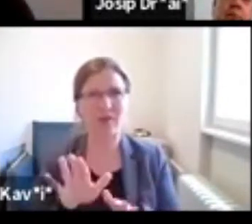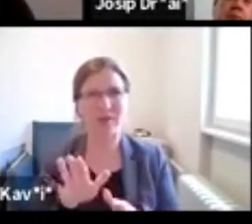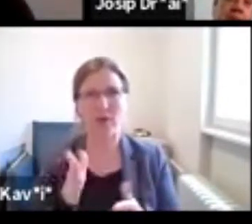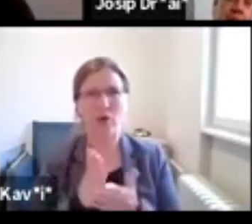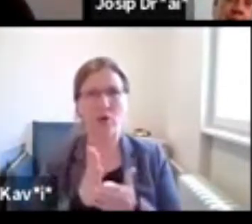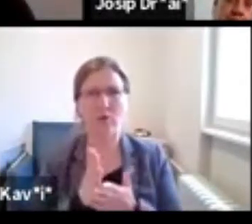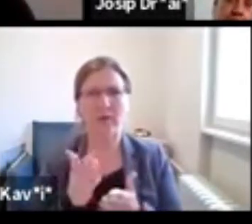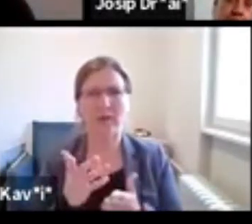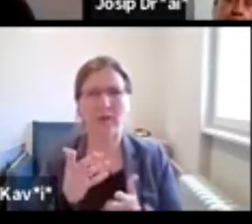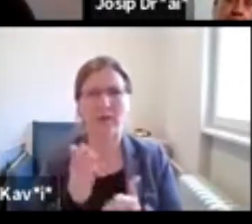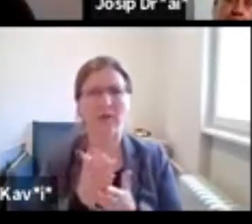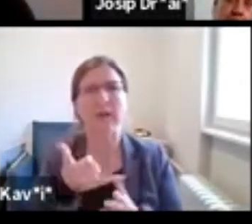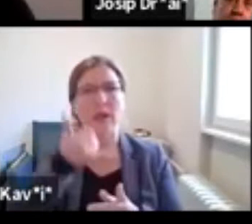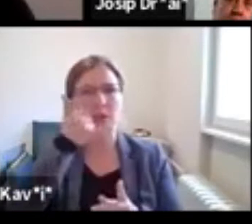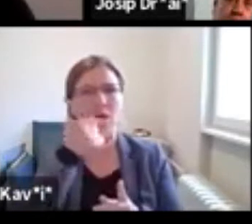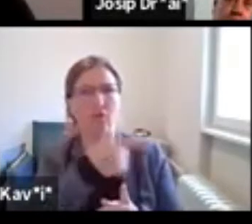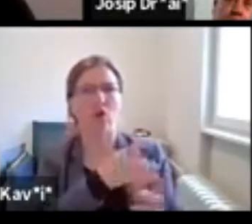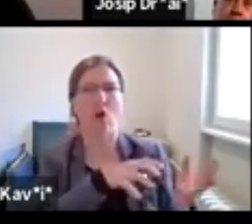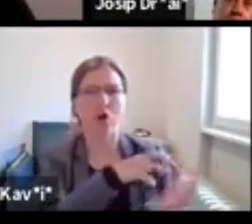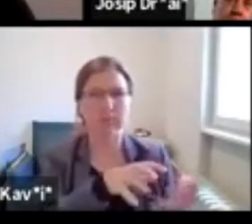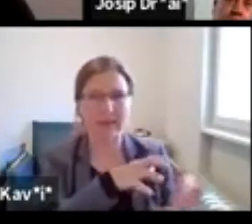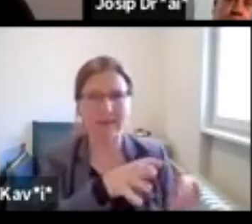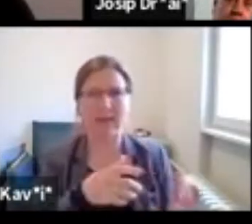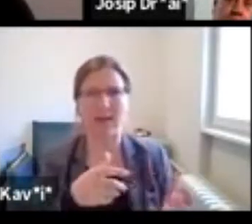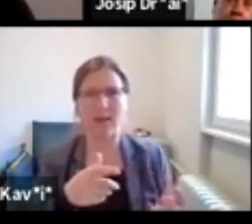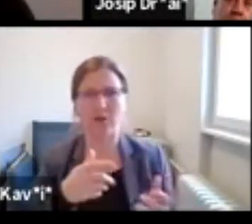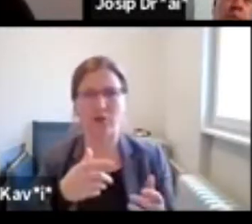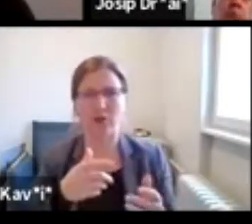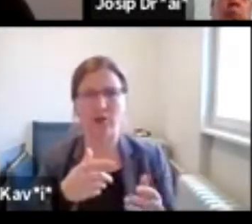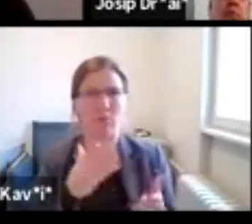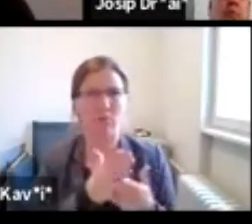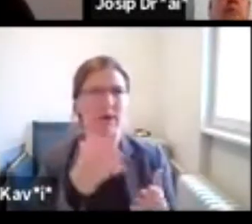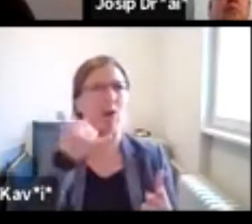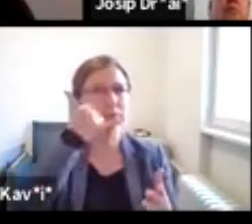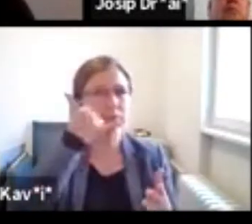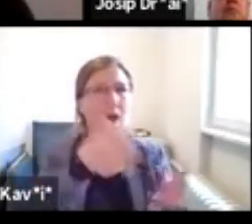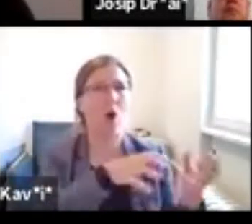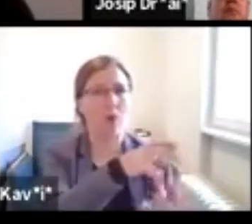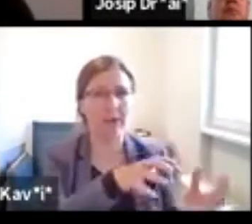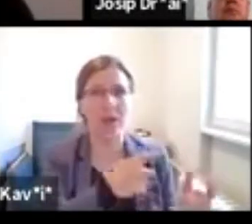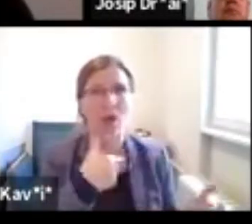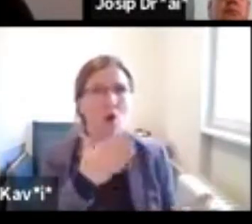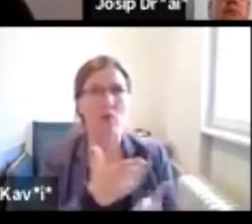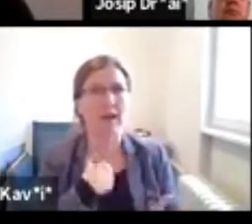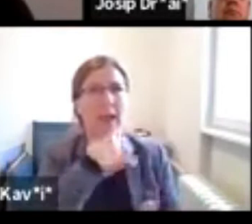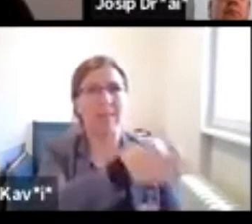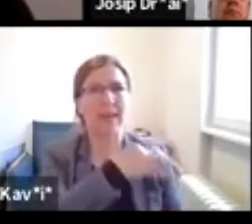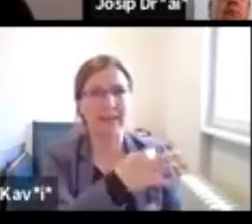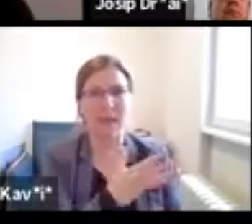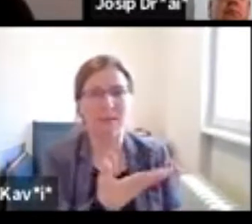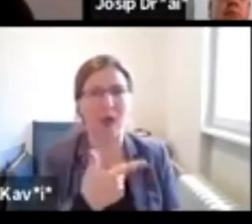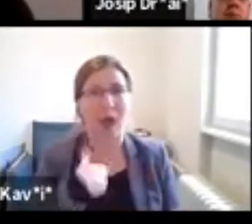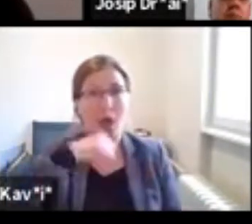Nazoveš obitelj kad možeš, dakle kad sam prvi put mogao nakon toga i postavljaš neka glupa pitanja u smislu, ne